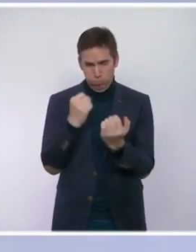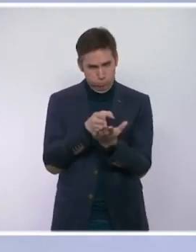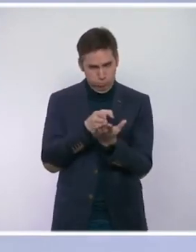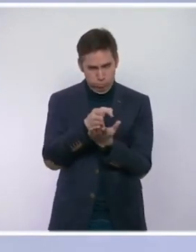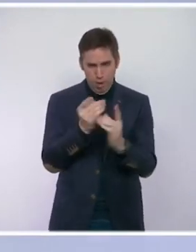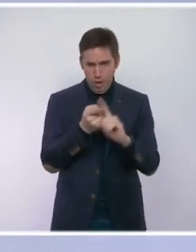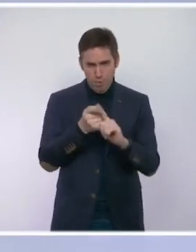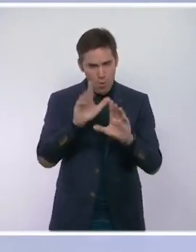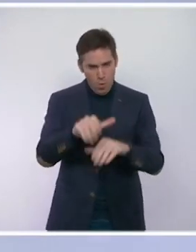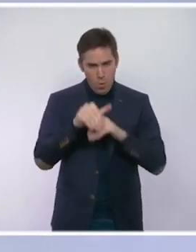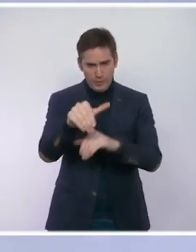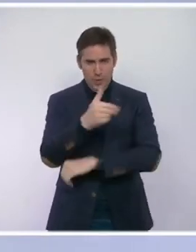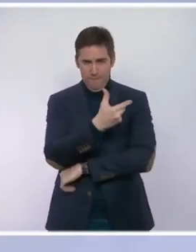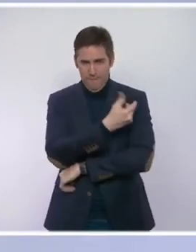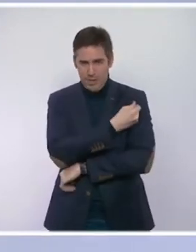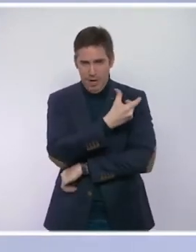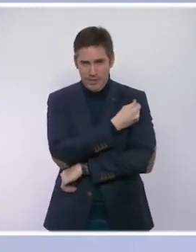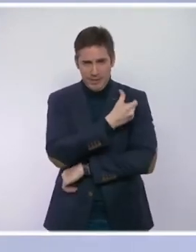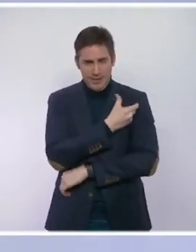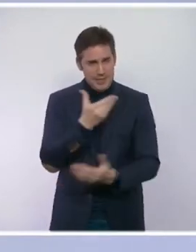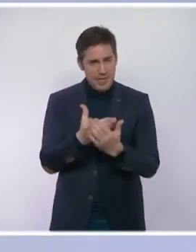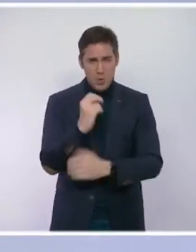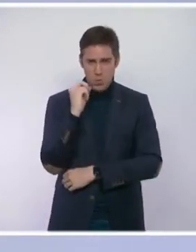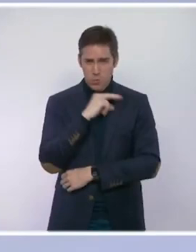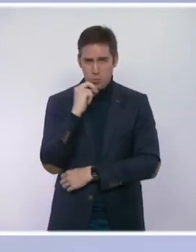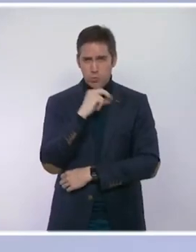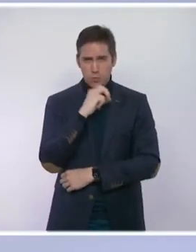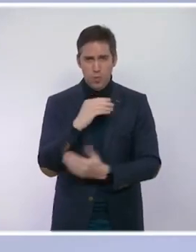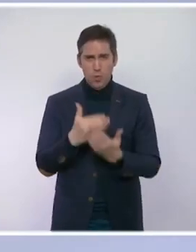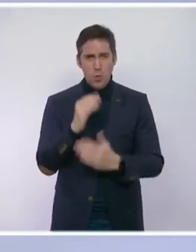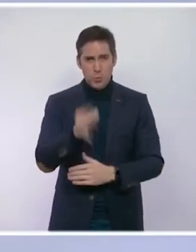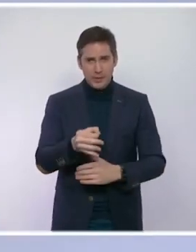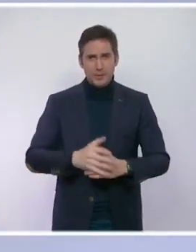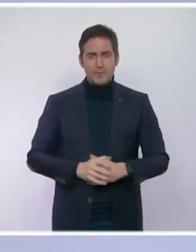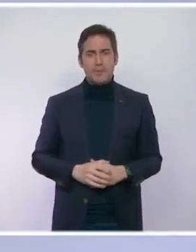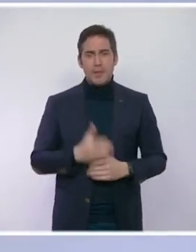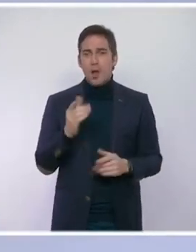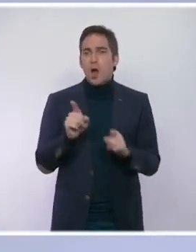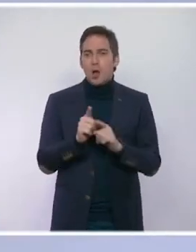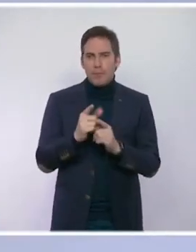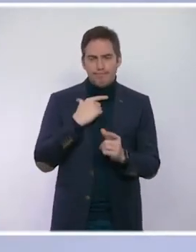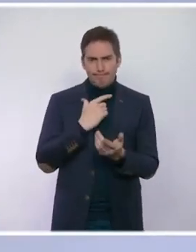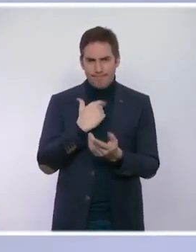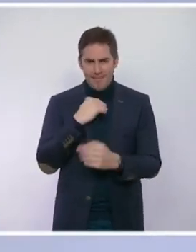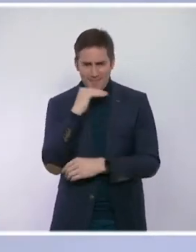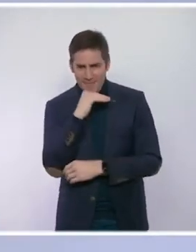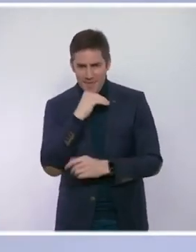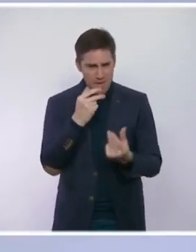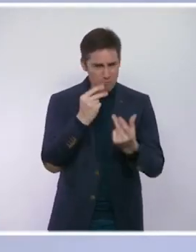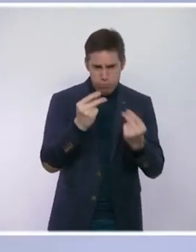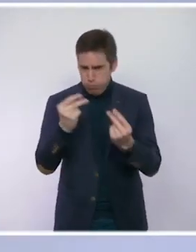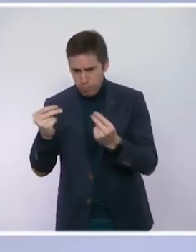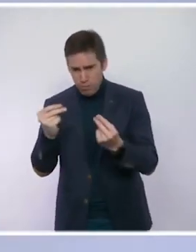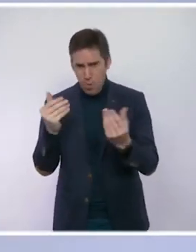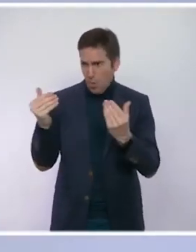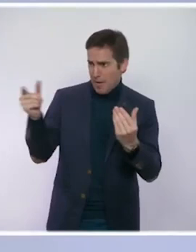plus nécessaires et plus urgents que jamais. Il s'agit une nouvelle fois d'une course de vitesse entre le variant et le